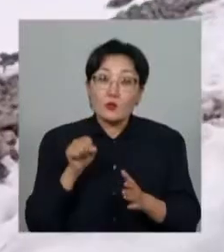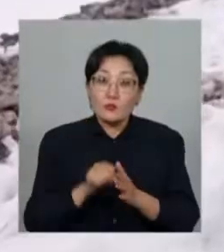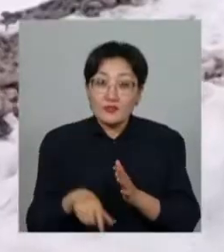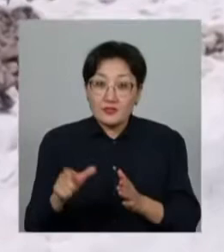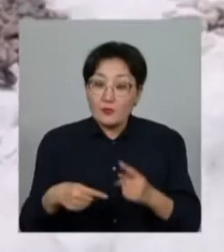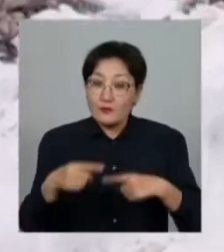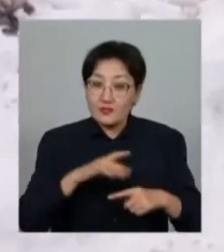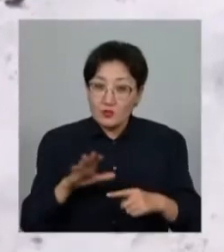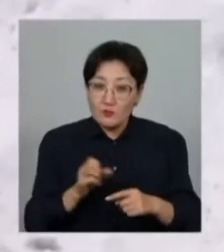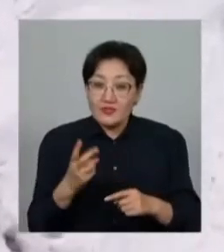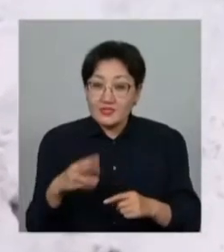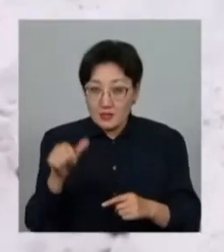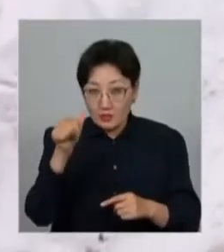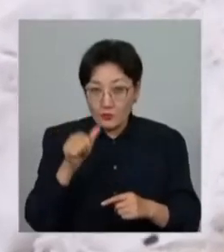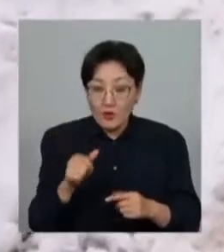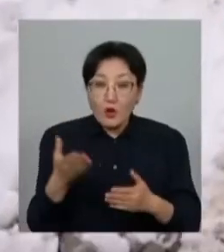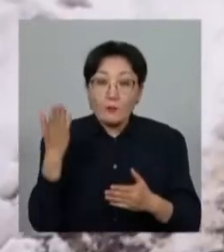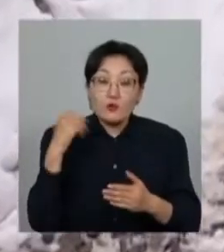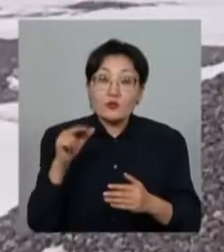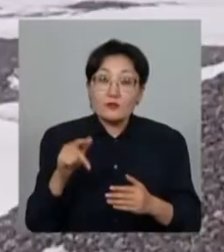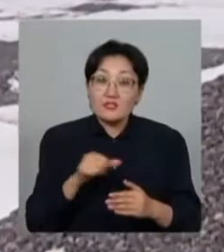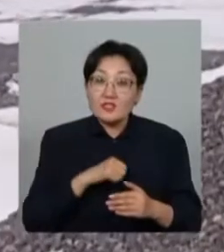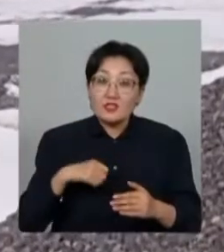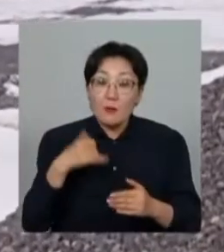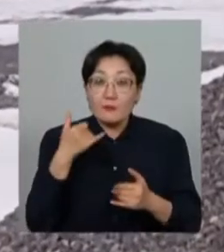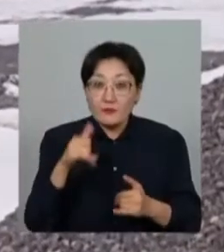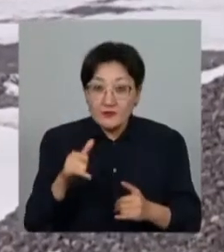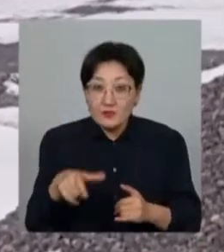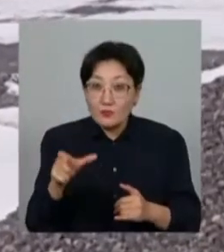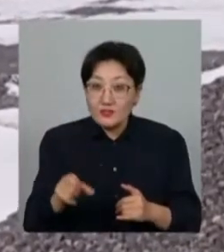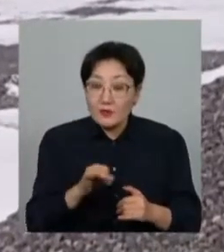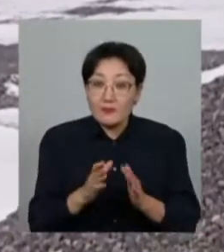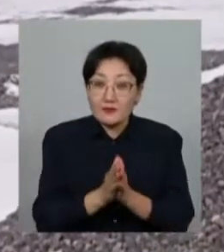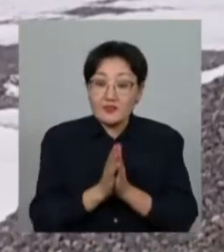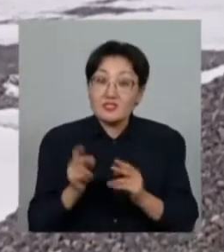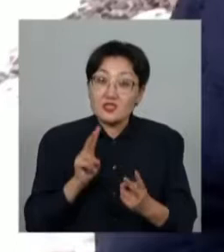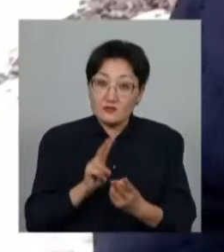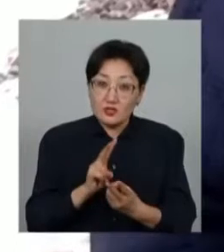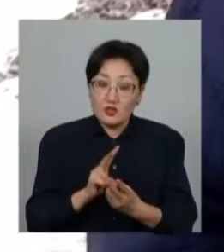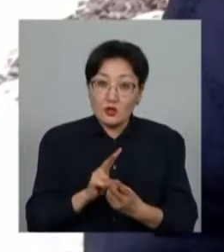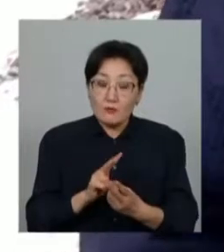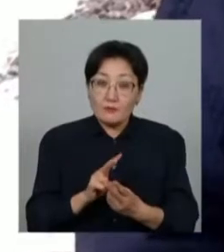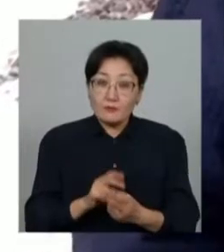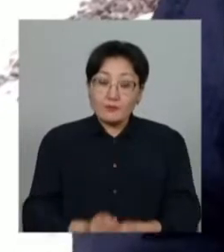не возвращал несколько месяцев. Но в прошлую пятницу сам позвонил кредитору и попросил о встрече.